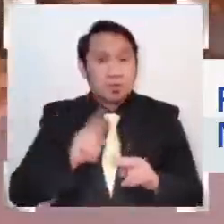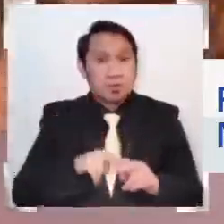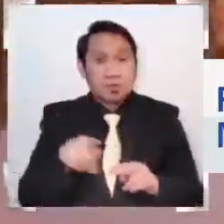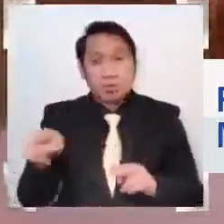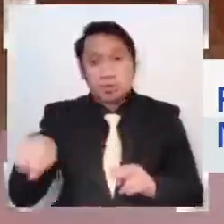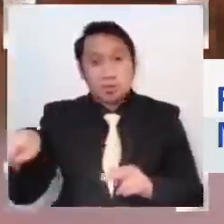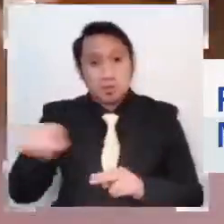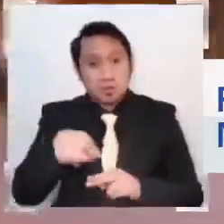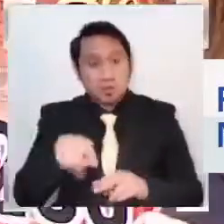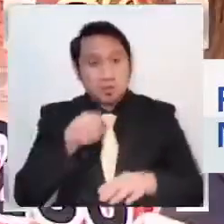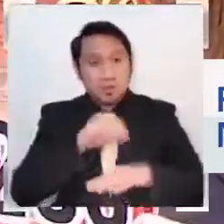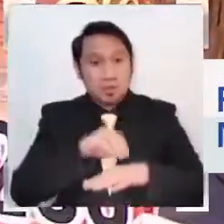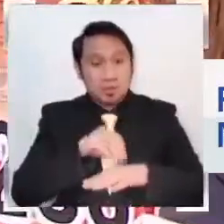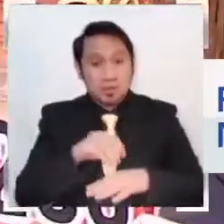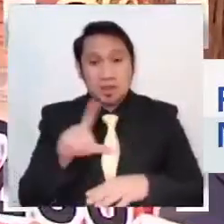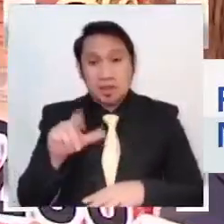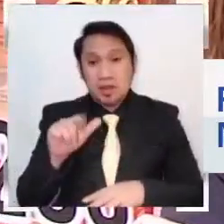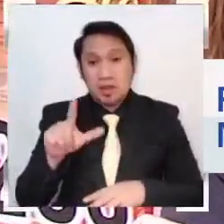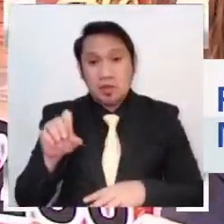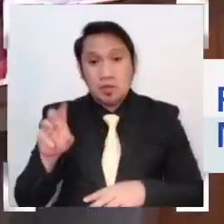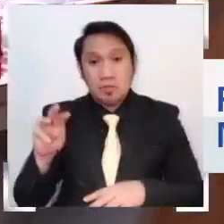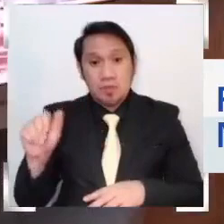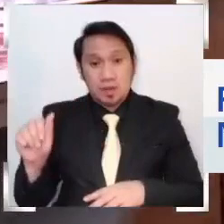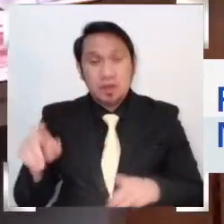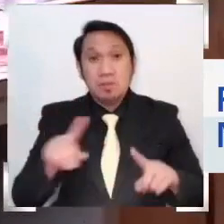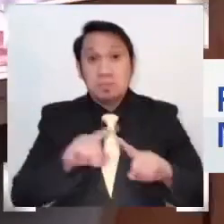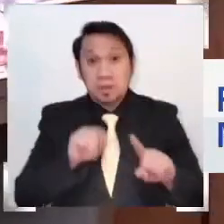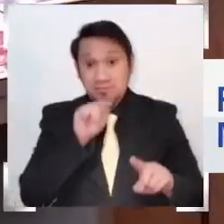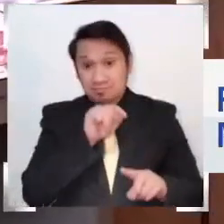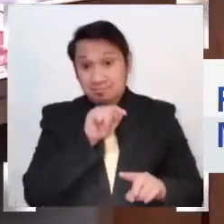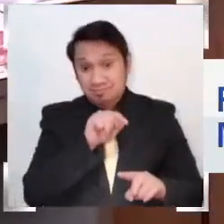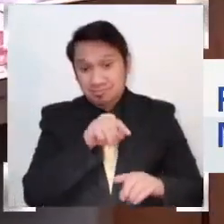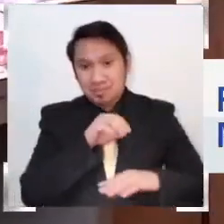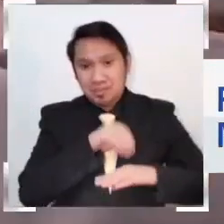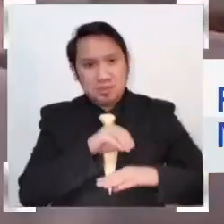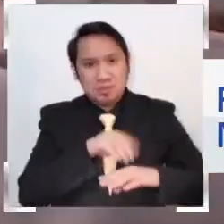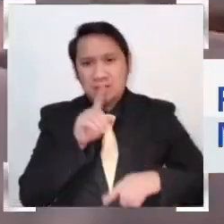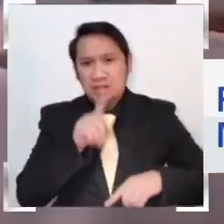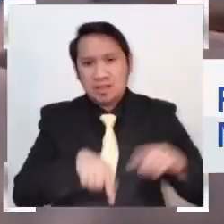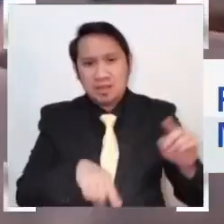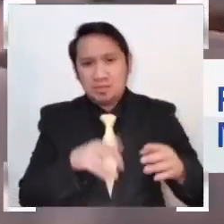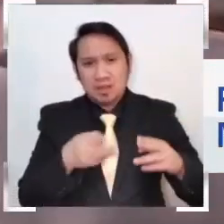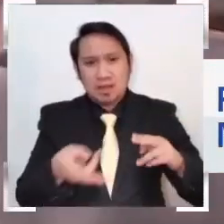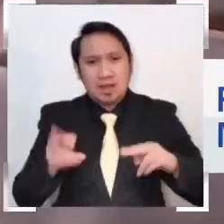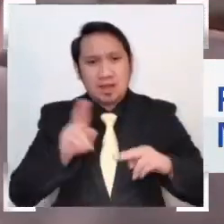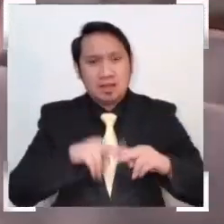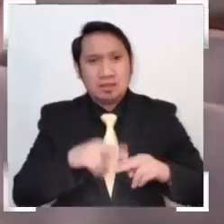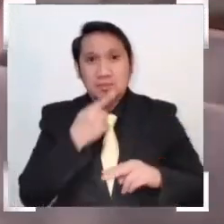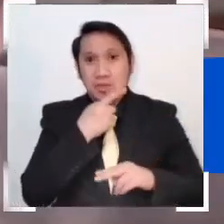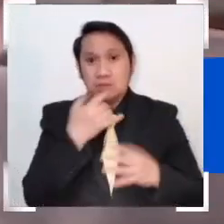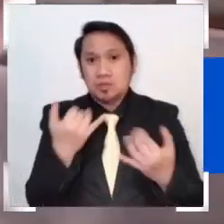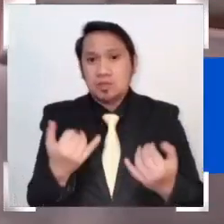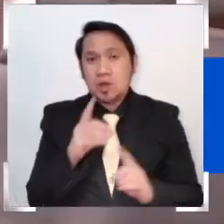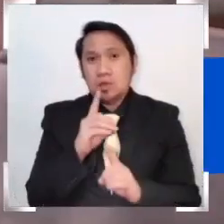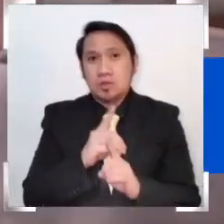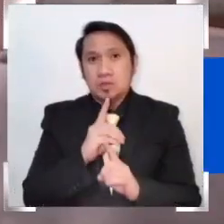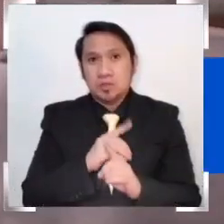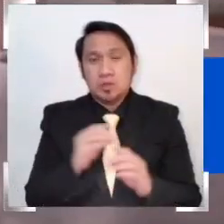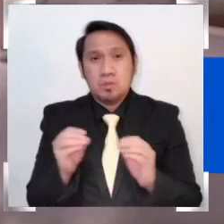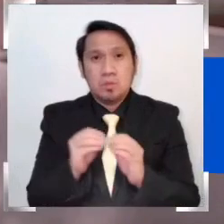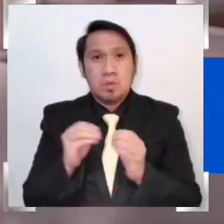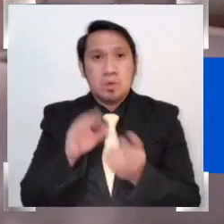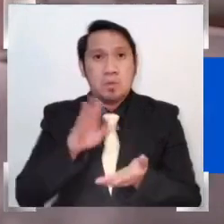tindahan sa La Loma. Pero ang tindahan ito di raw makapagtaas ng presyo. December na, lalong tumaas pa din yung mga